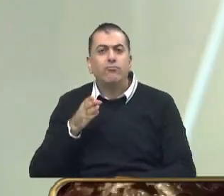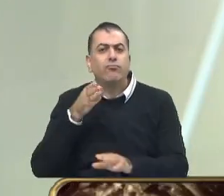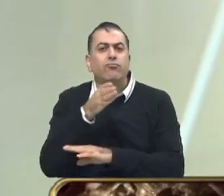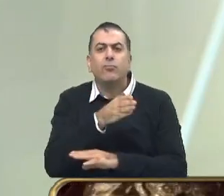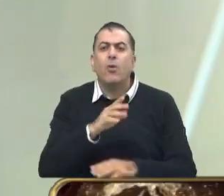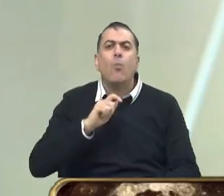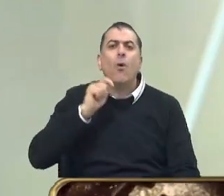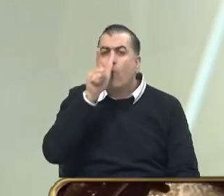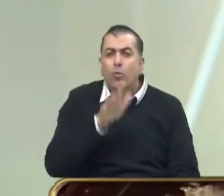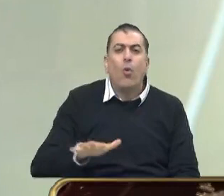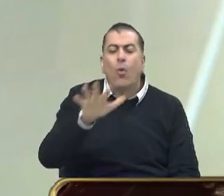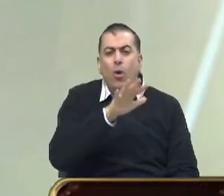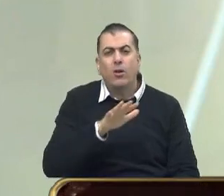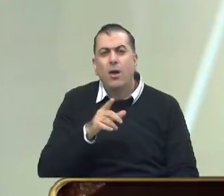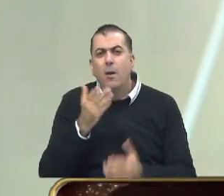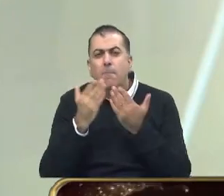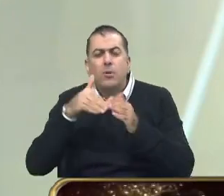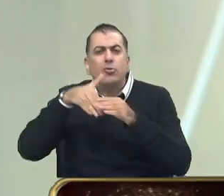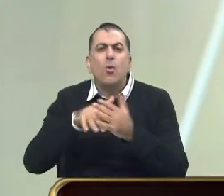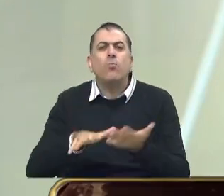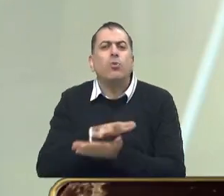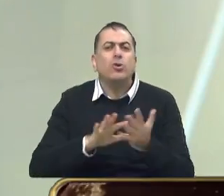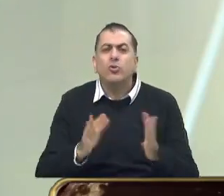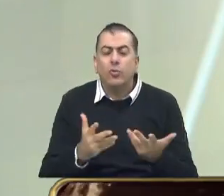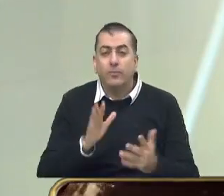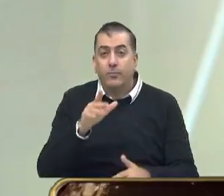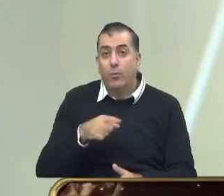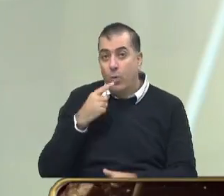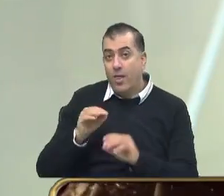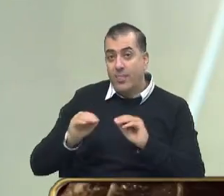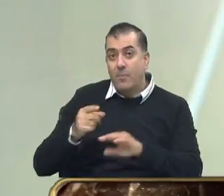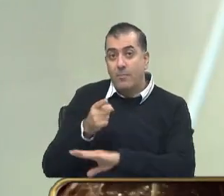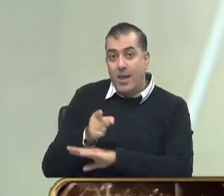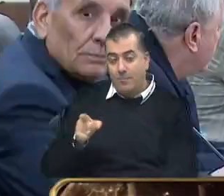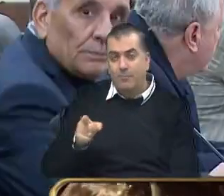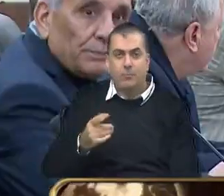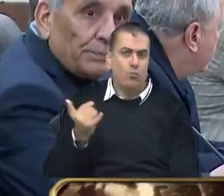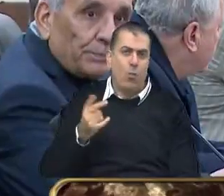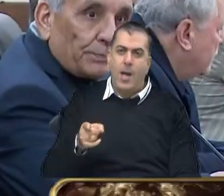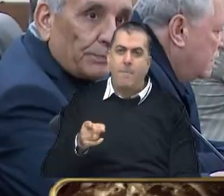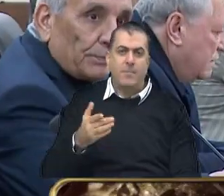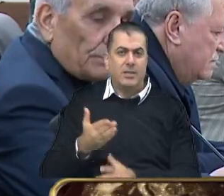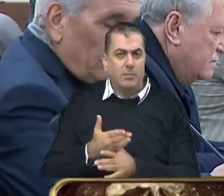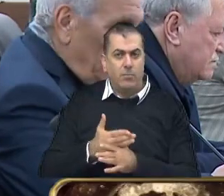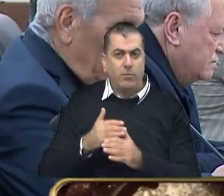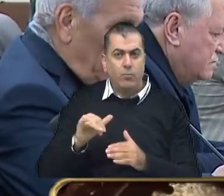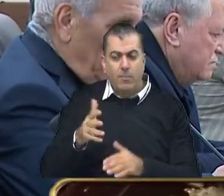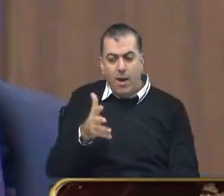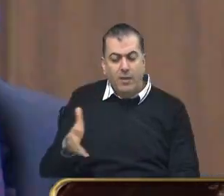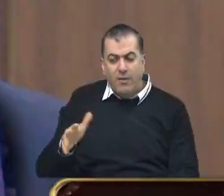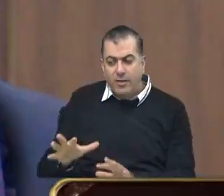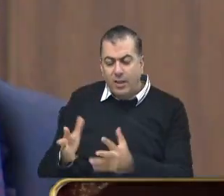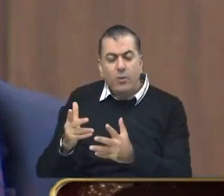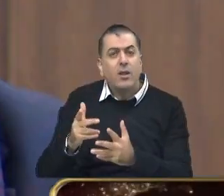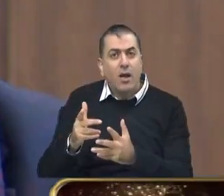التربوي في محافظات المملكه وقال المومني ان قطاع التربيه والتعليم يعتبر الاستراتيجيه الاهم التي تبنى